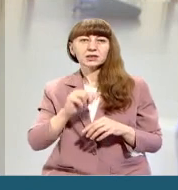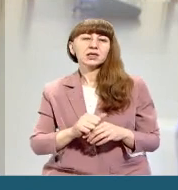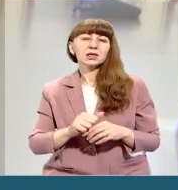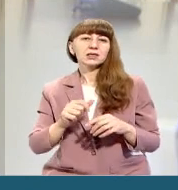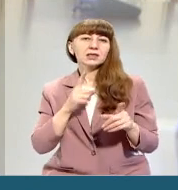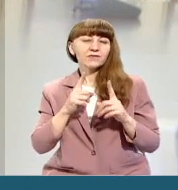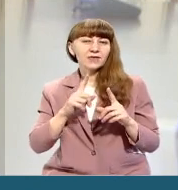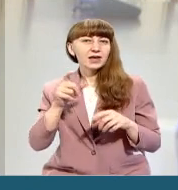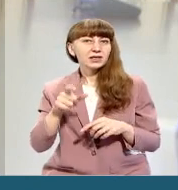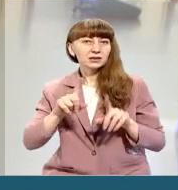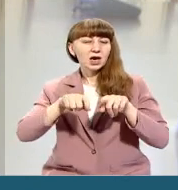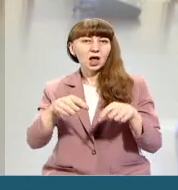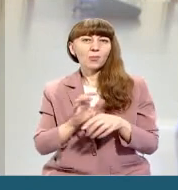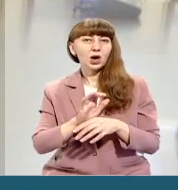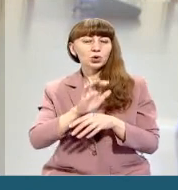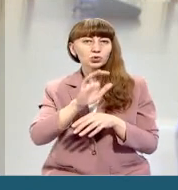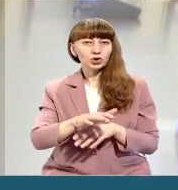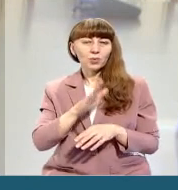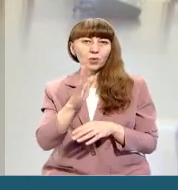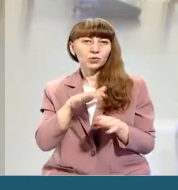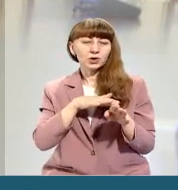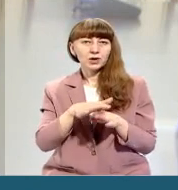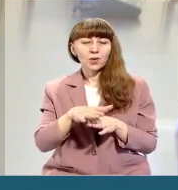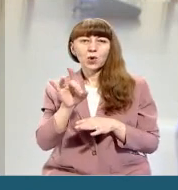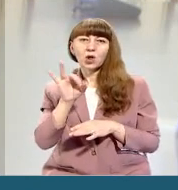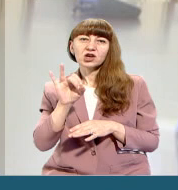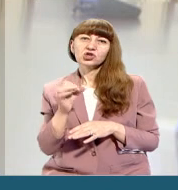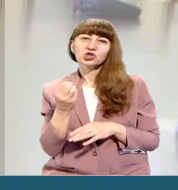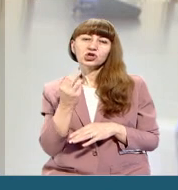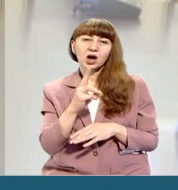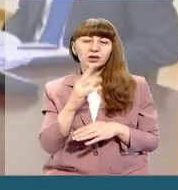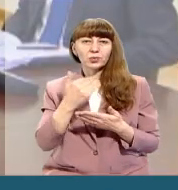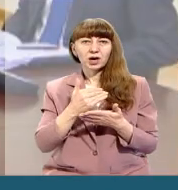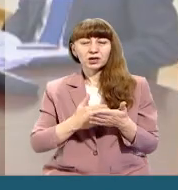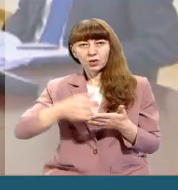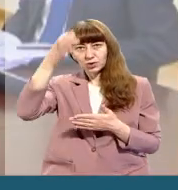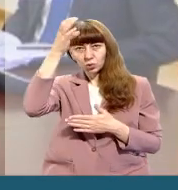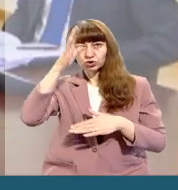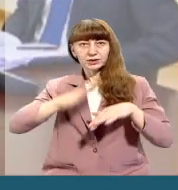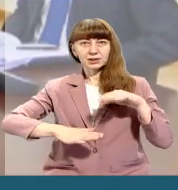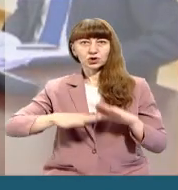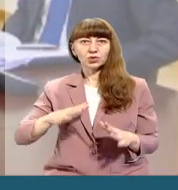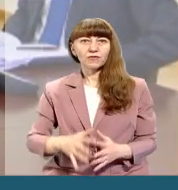конкретные поручения по дальнейшей реализации международной стипендии болашак и программы научных